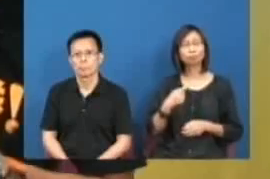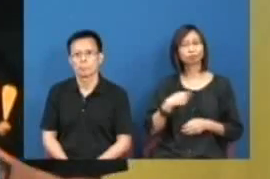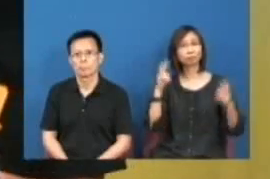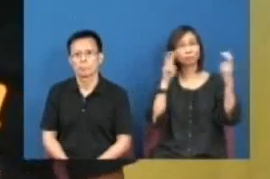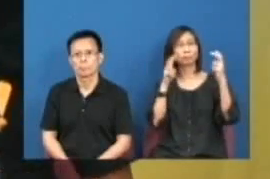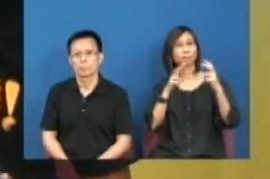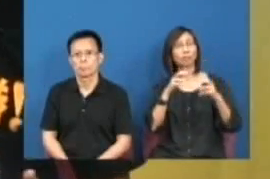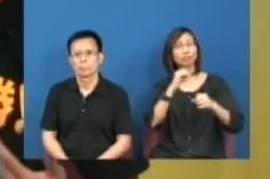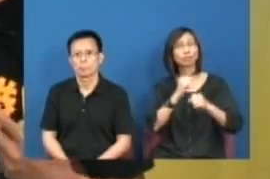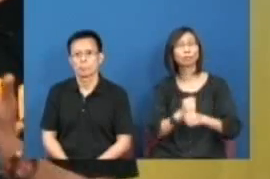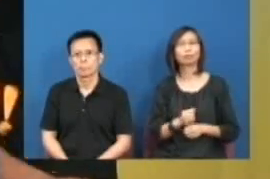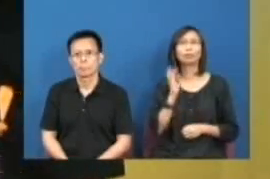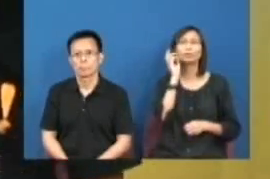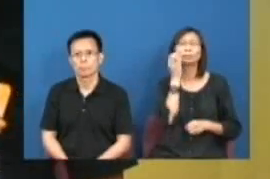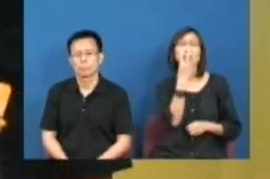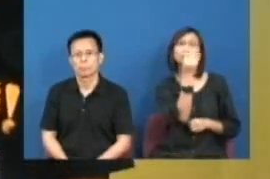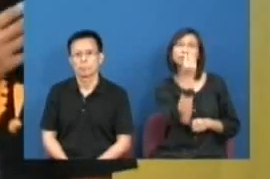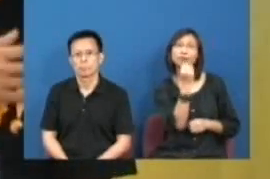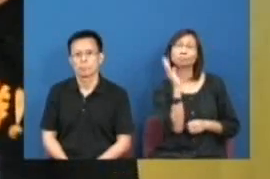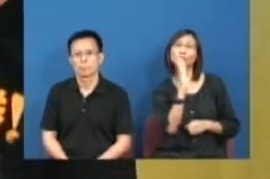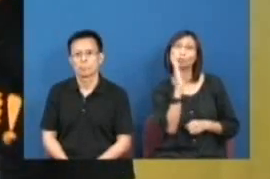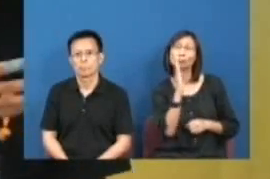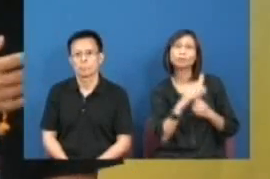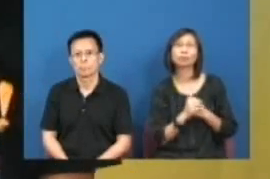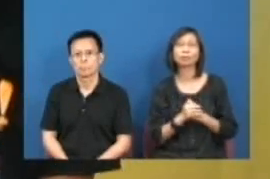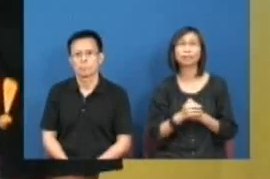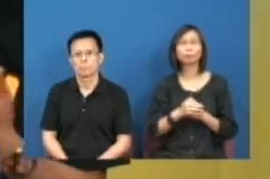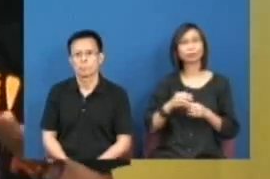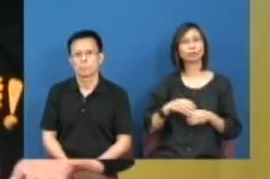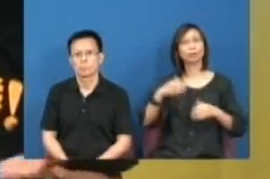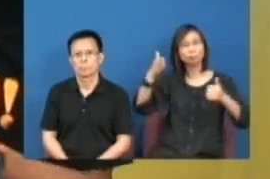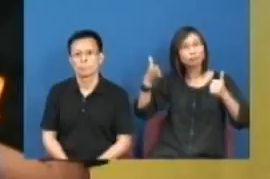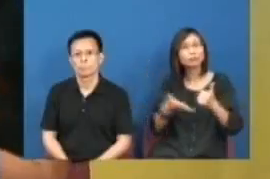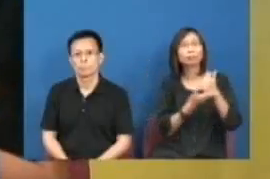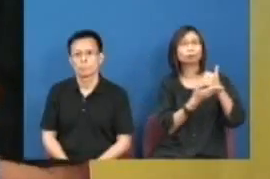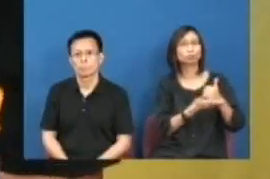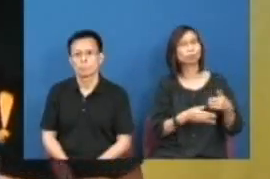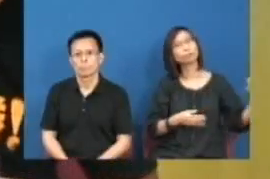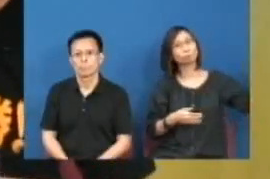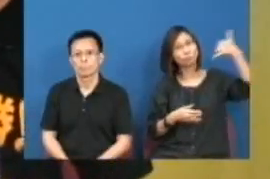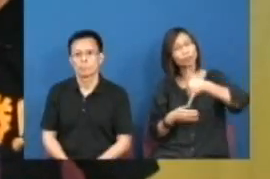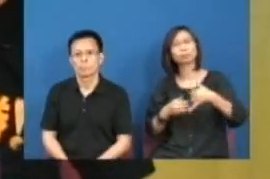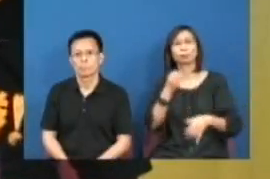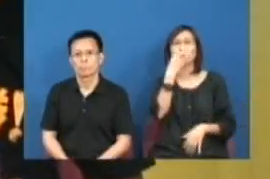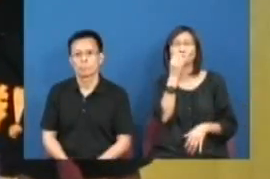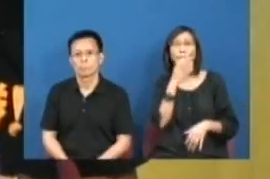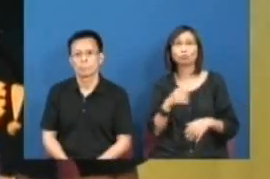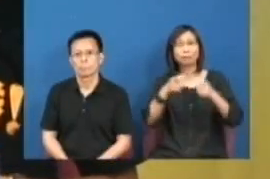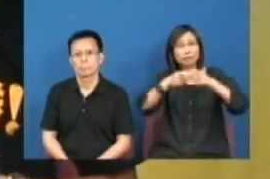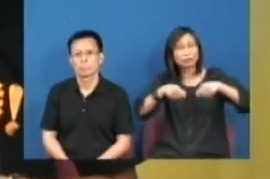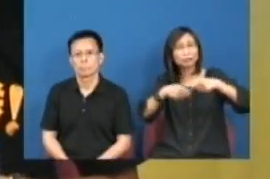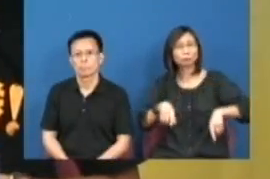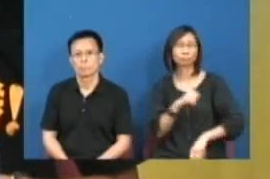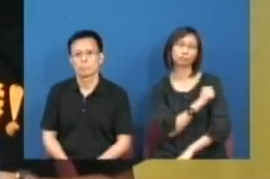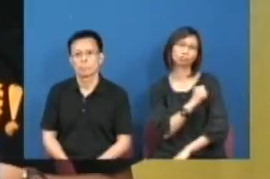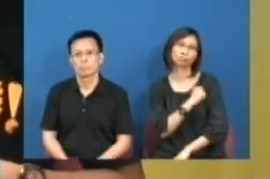係40多歲啊，喺內地 set up 完之後，跟住俾人市招炒險啦，翻嚟香港冇嘢做啊，中年失業好慘。咁所以